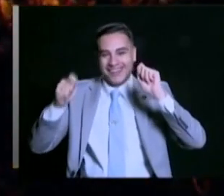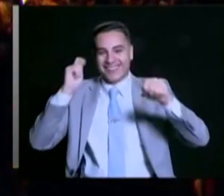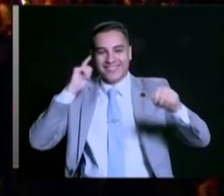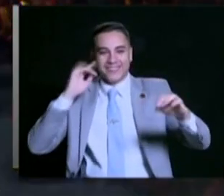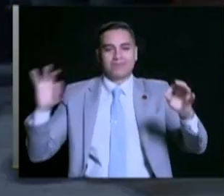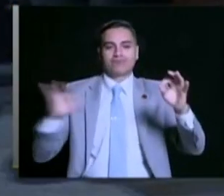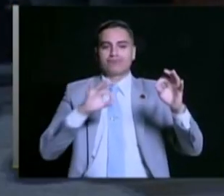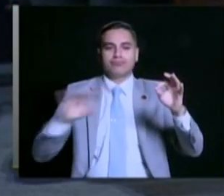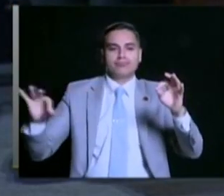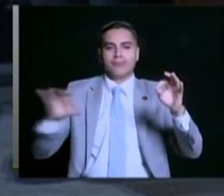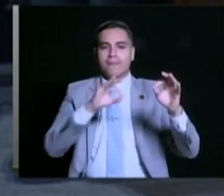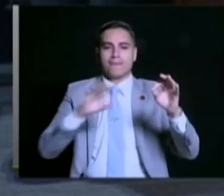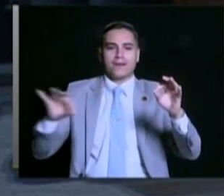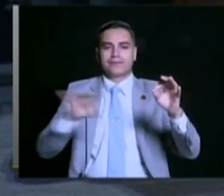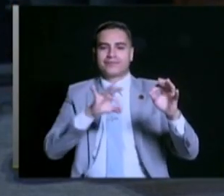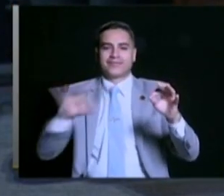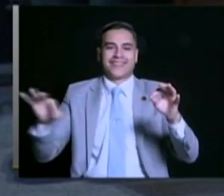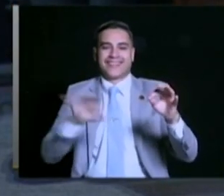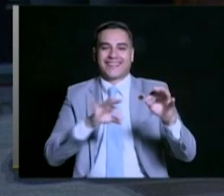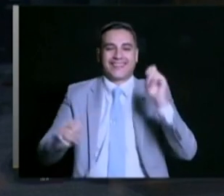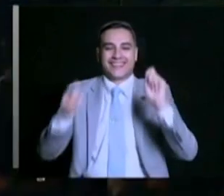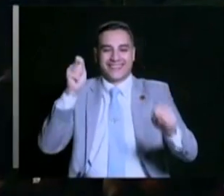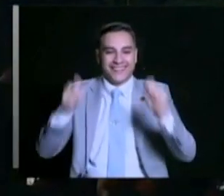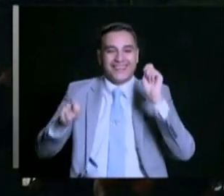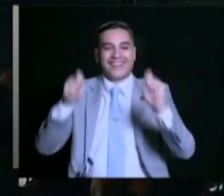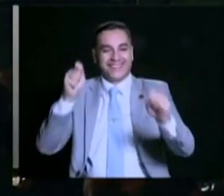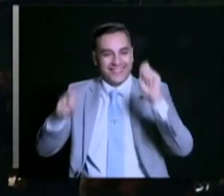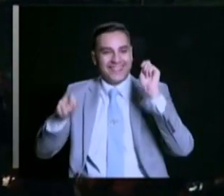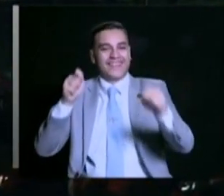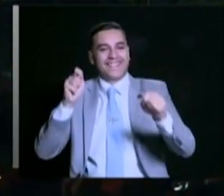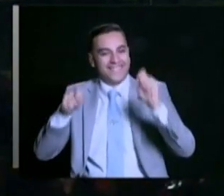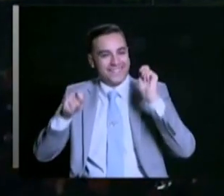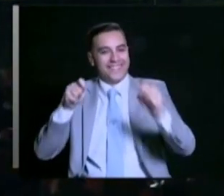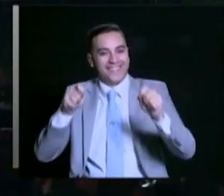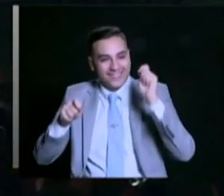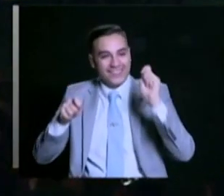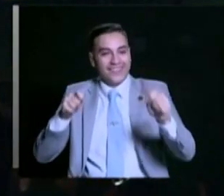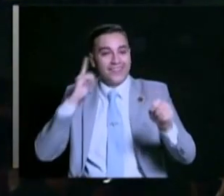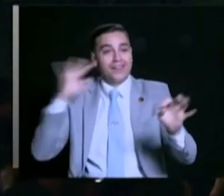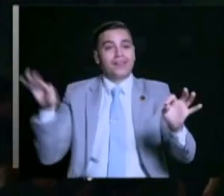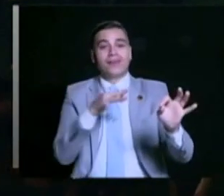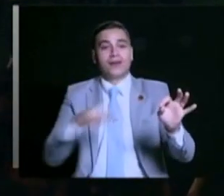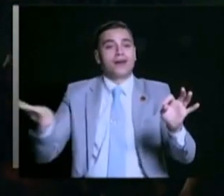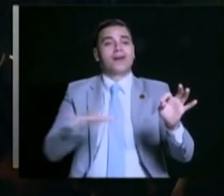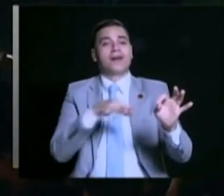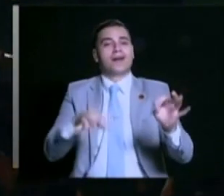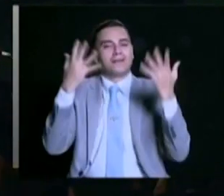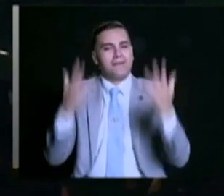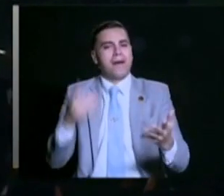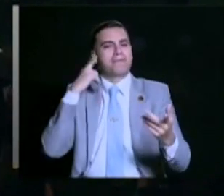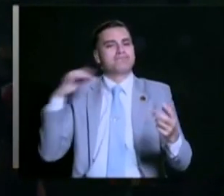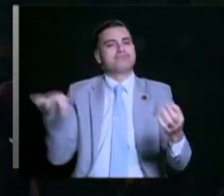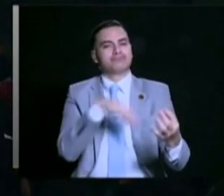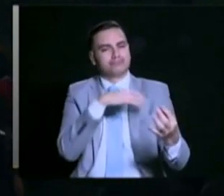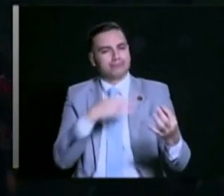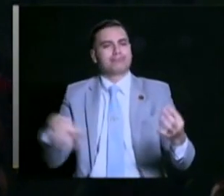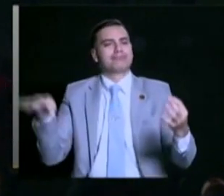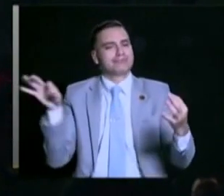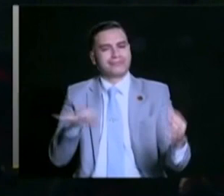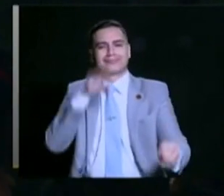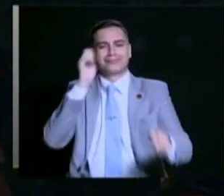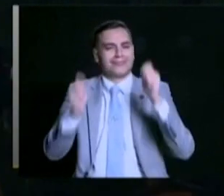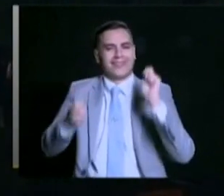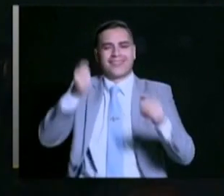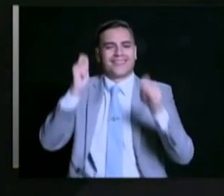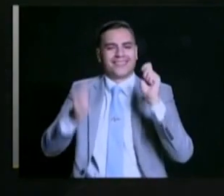يعني سبحان الله والله الواحد طالع من جوه متوقع ان هو يعني هو خلاص هو عمل شغل وفركش ومبسوط وخلاص تمام